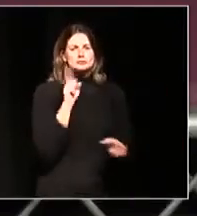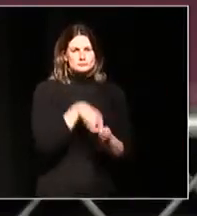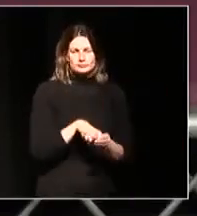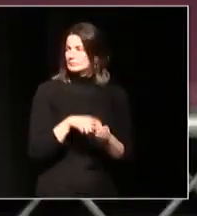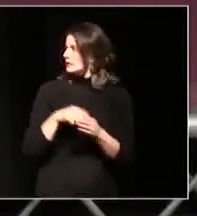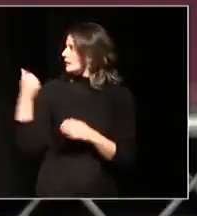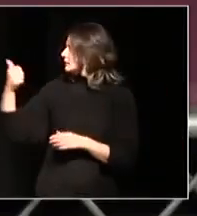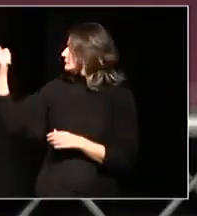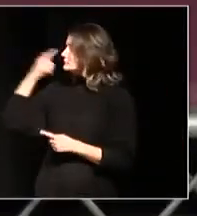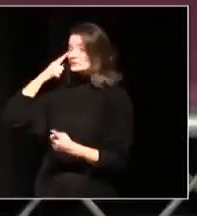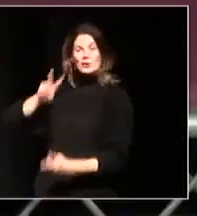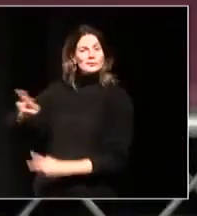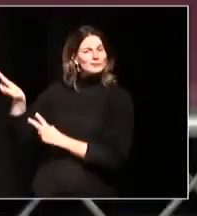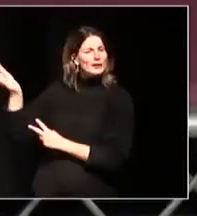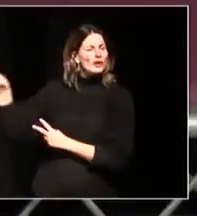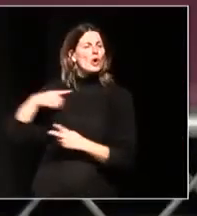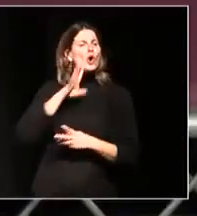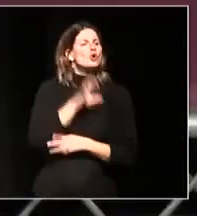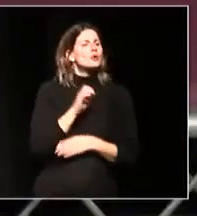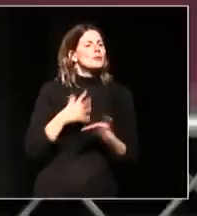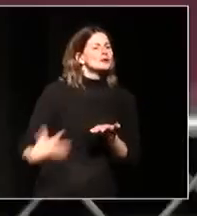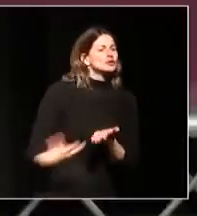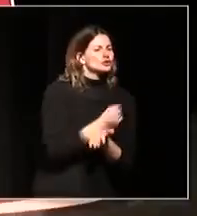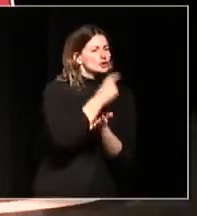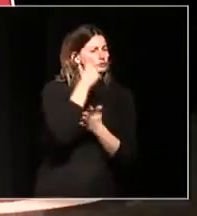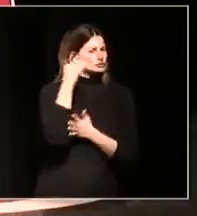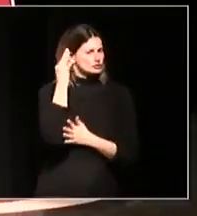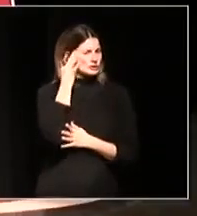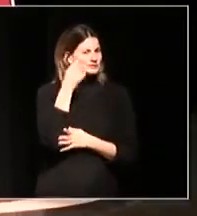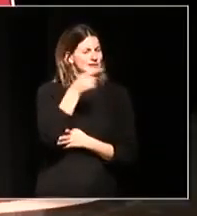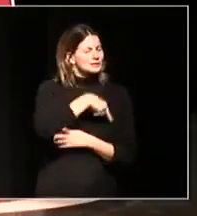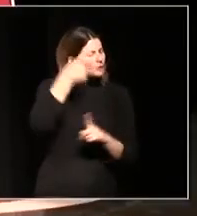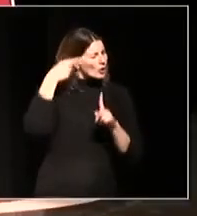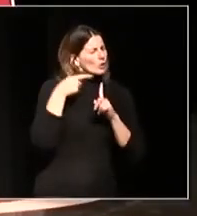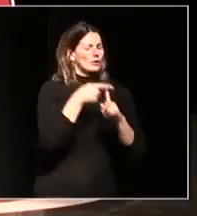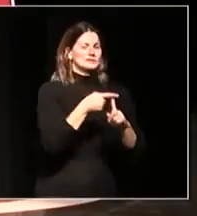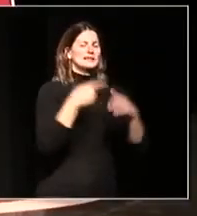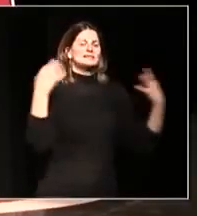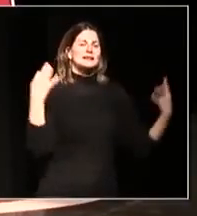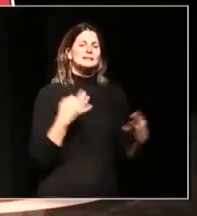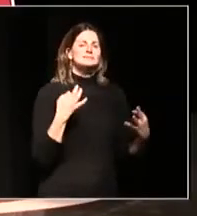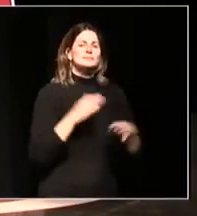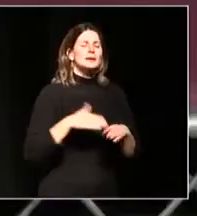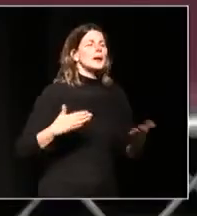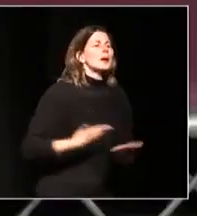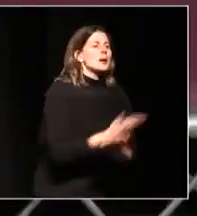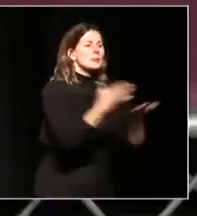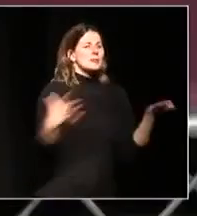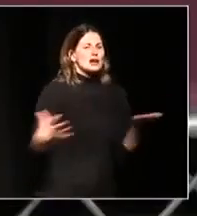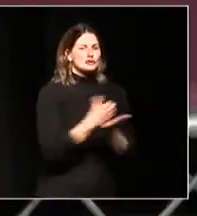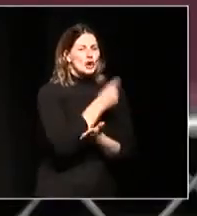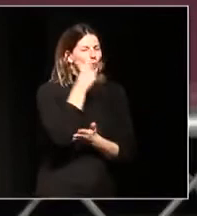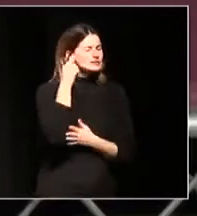posa un govern de tots i de totes que té la vocació de ser el govern per a tots i per a